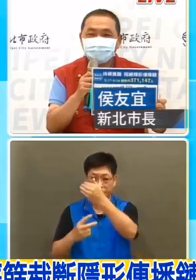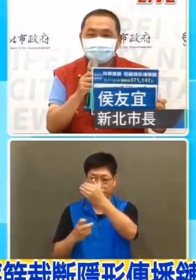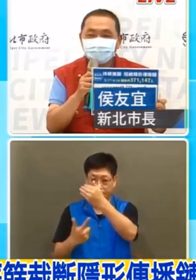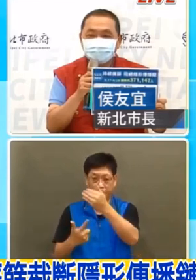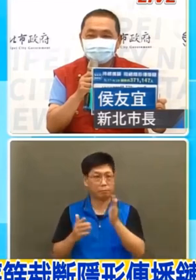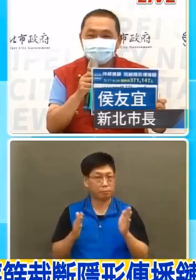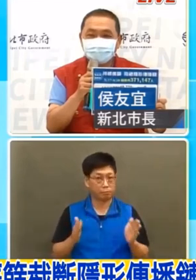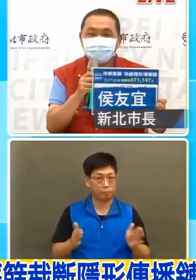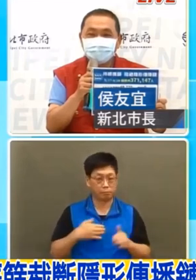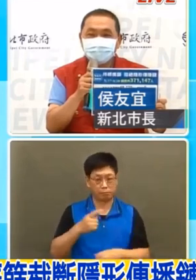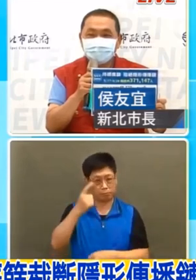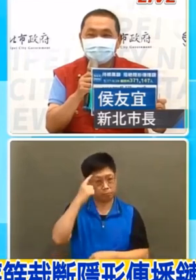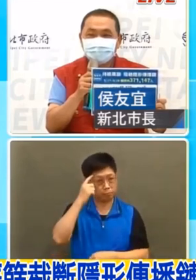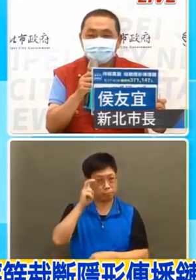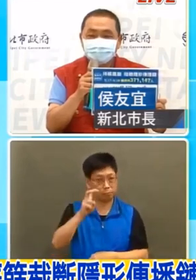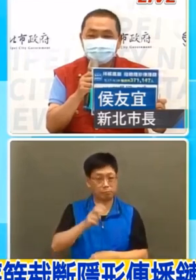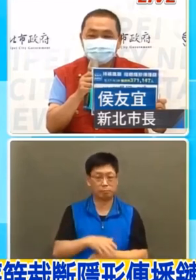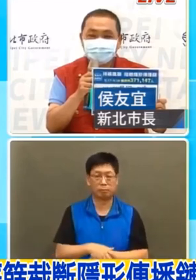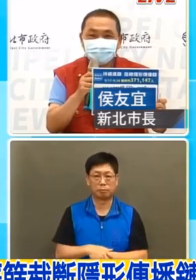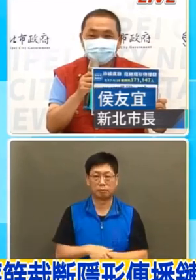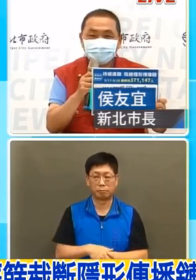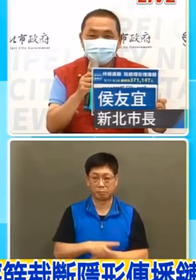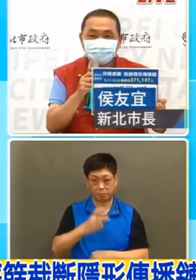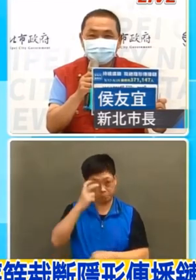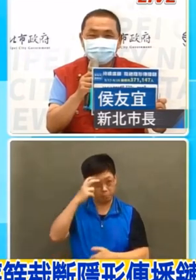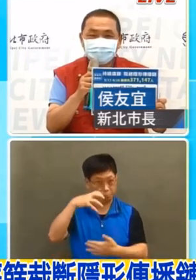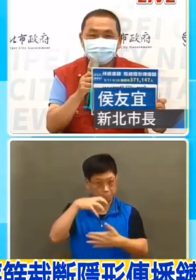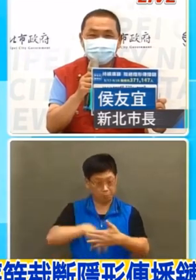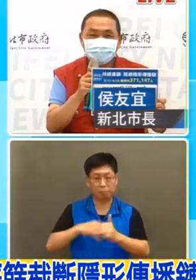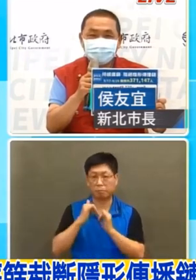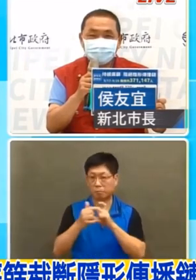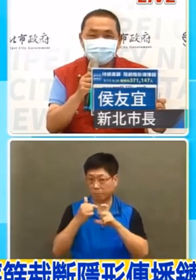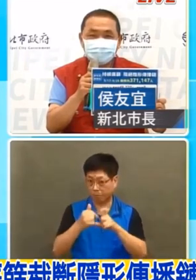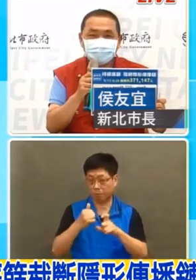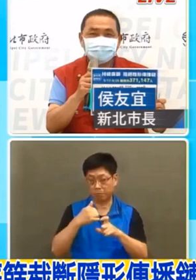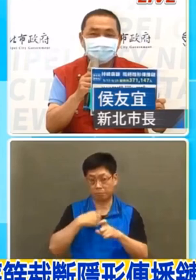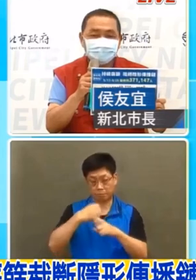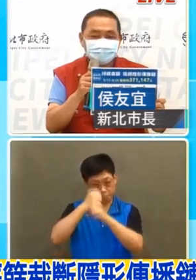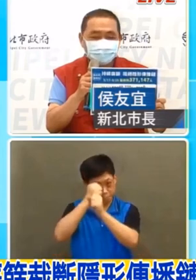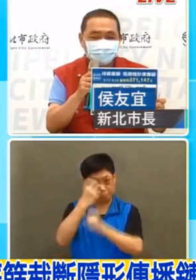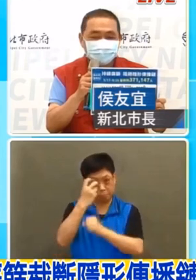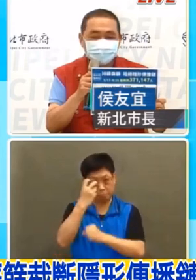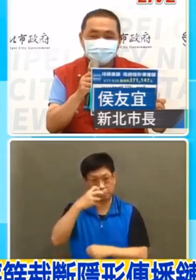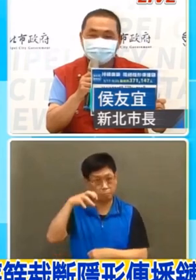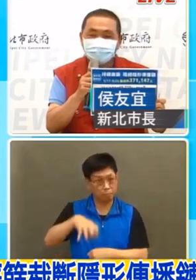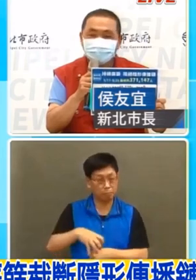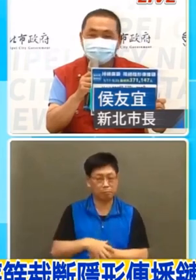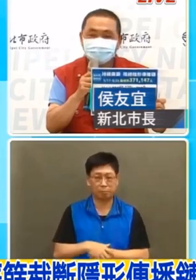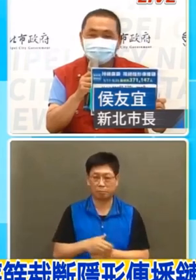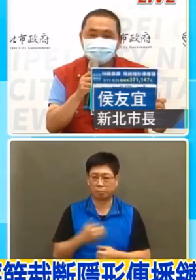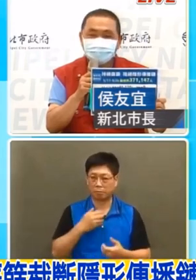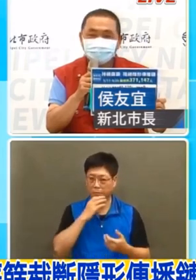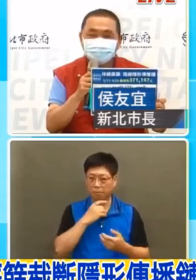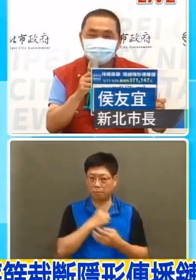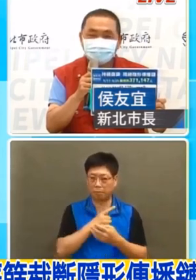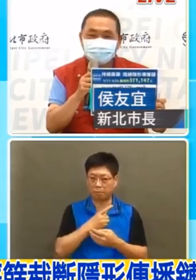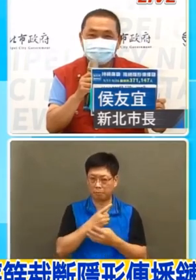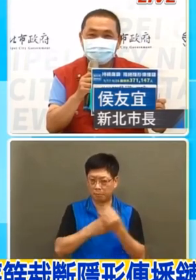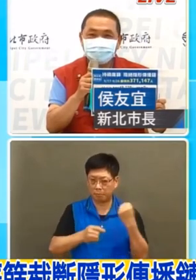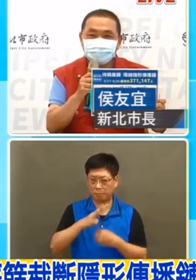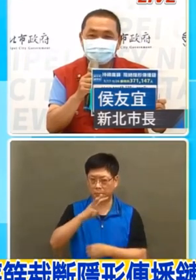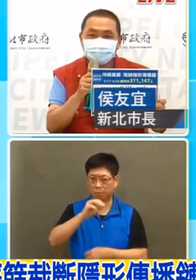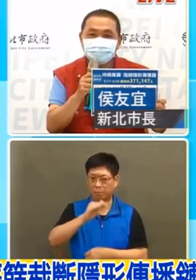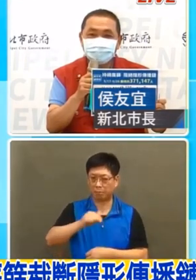整20天。这20天，我们的社区筛检站筛检的量是